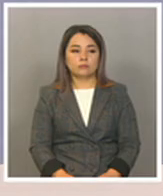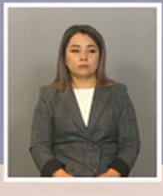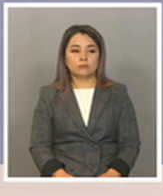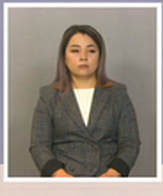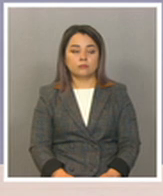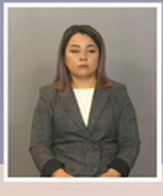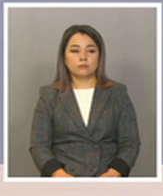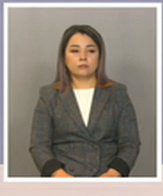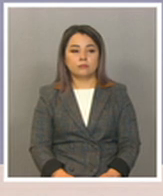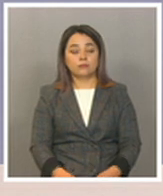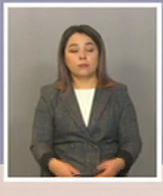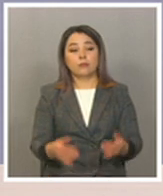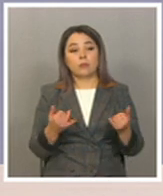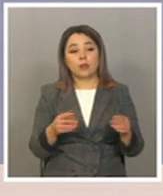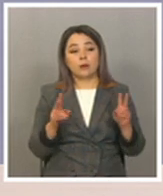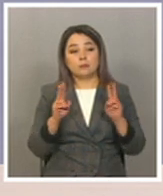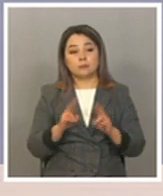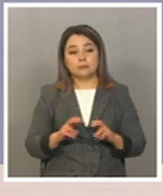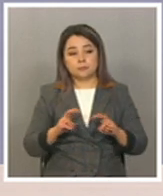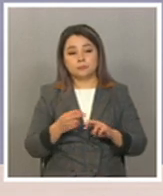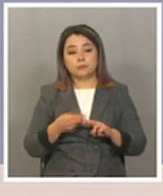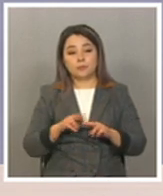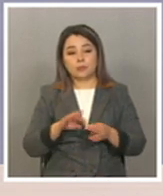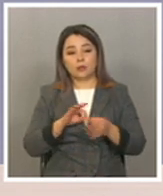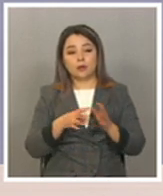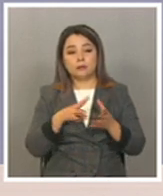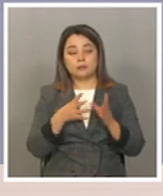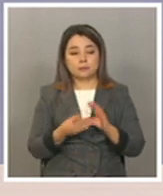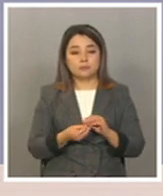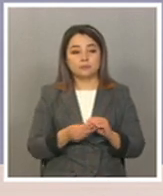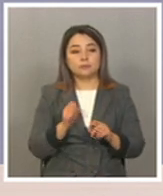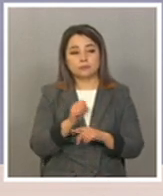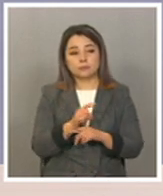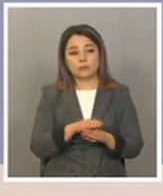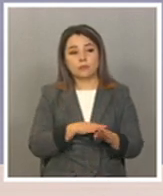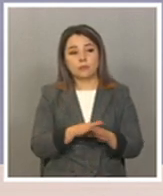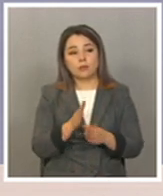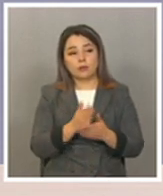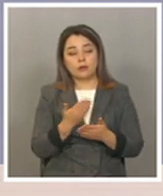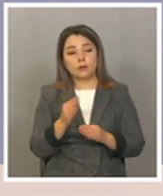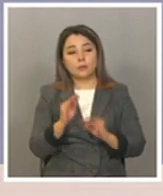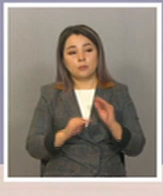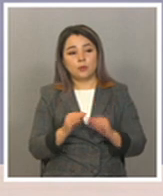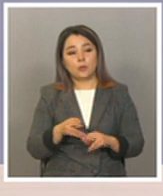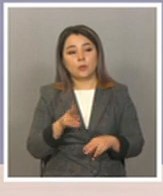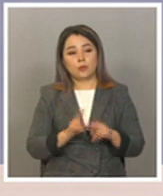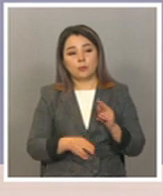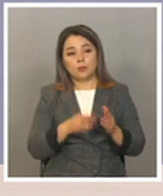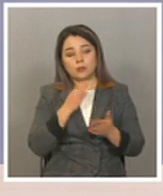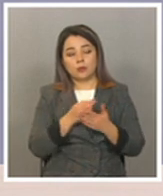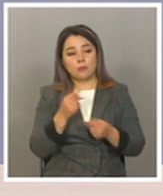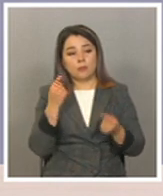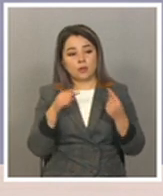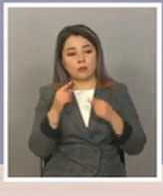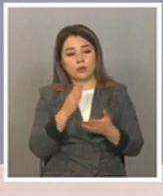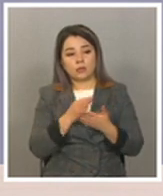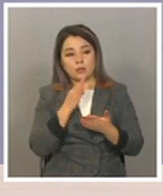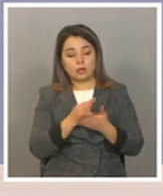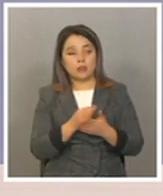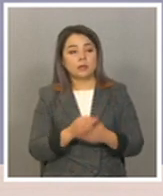Ребята, давайте проверим, как вы справились с заданиями. Отрывок относится к элементу кульминации в произведении.